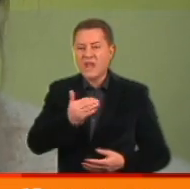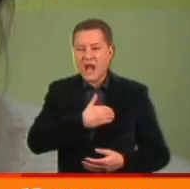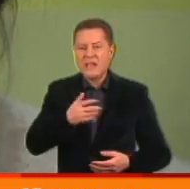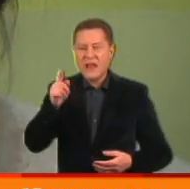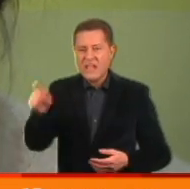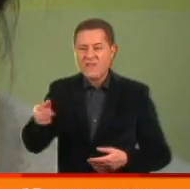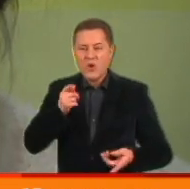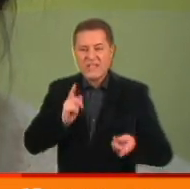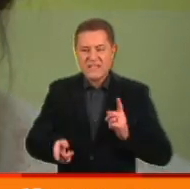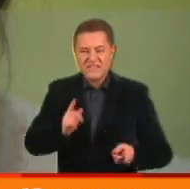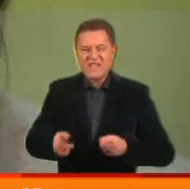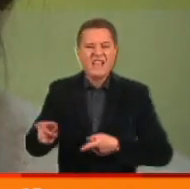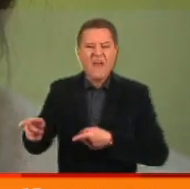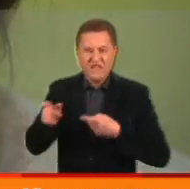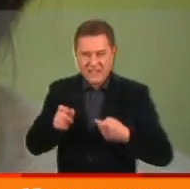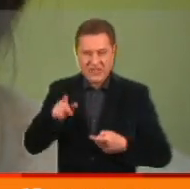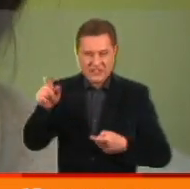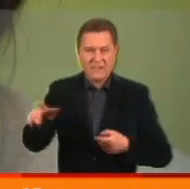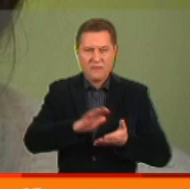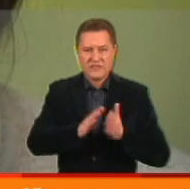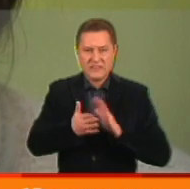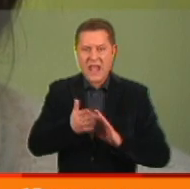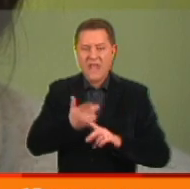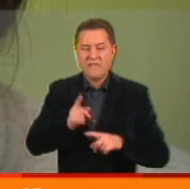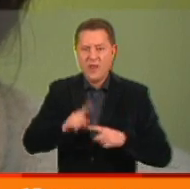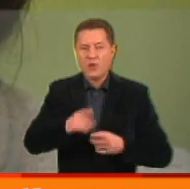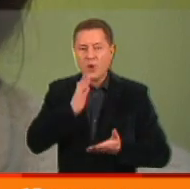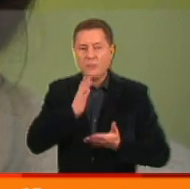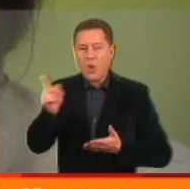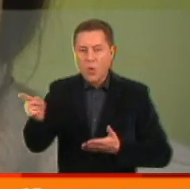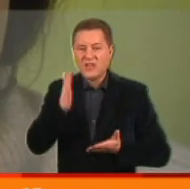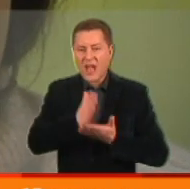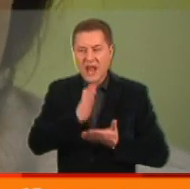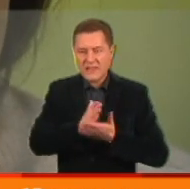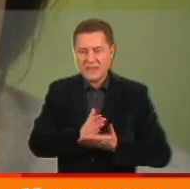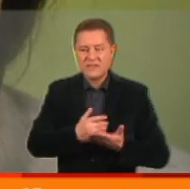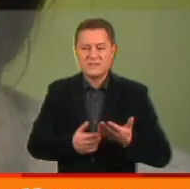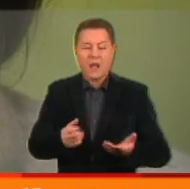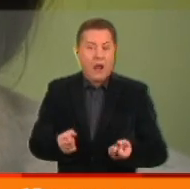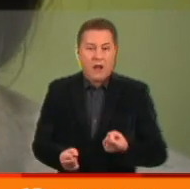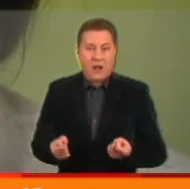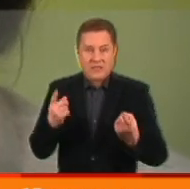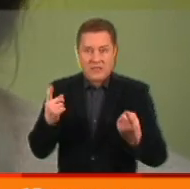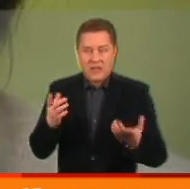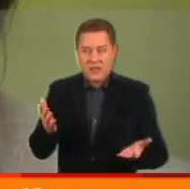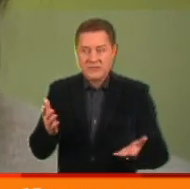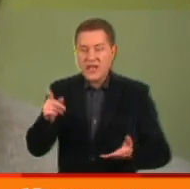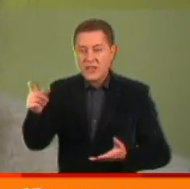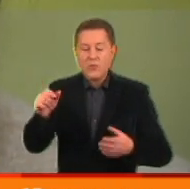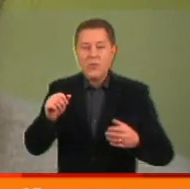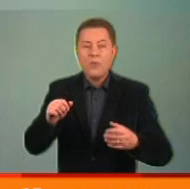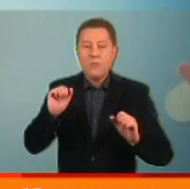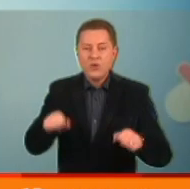дійсно витащити з того стану, в якому він. А оказалось, йому можна було